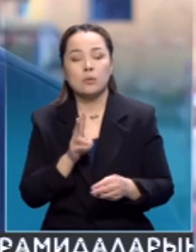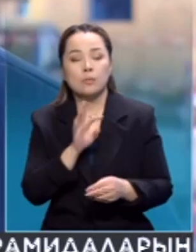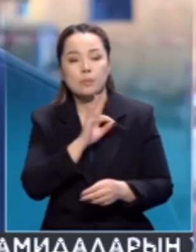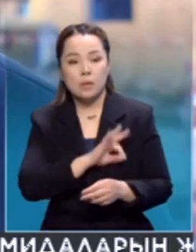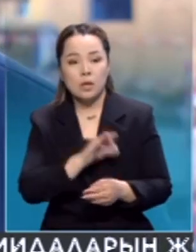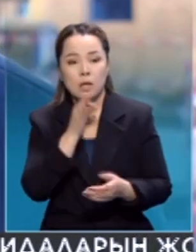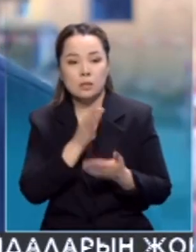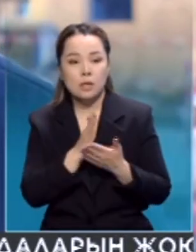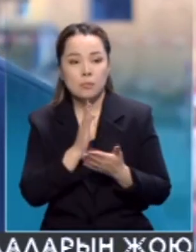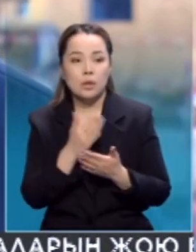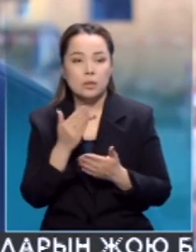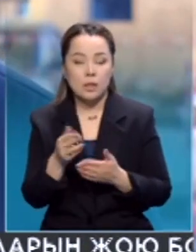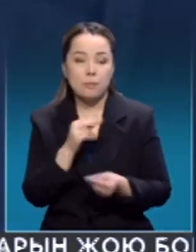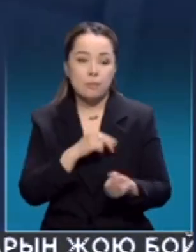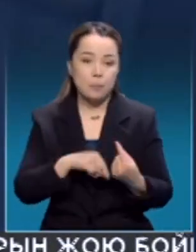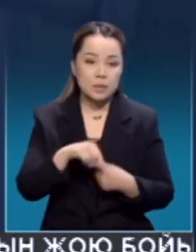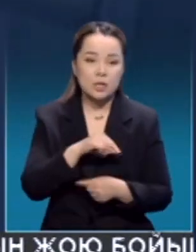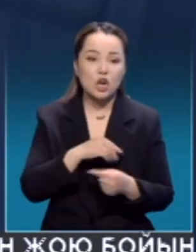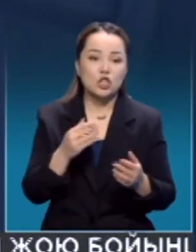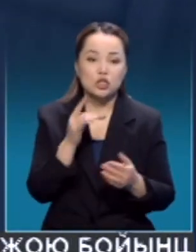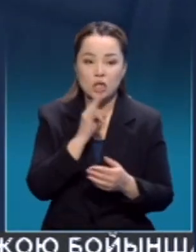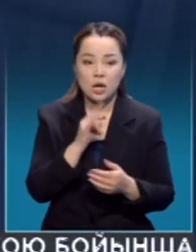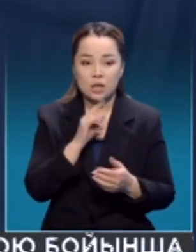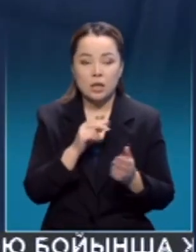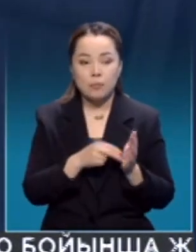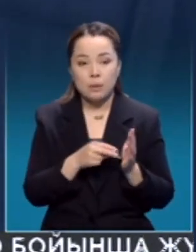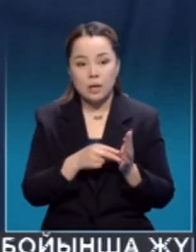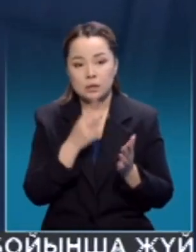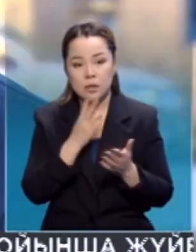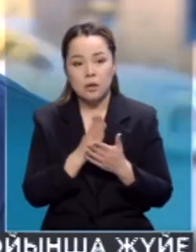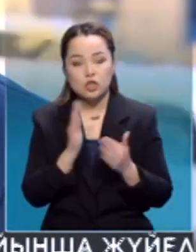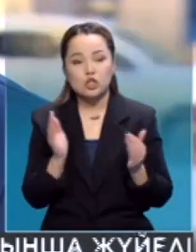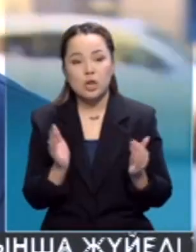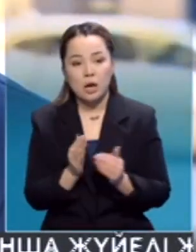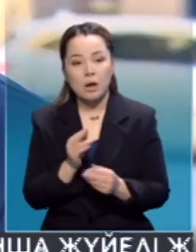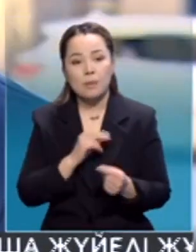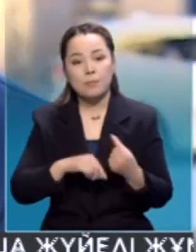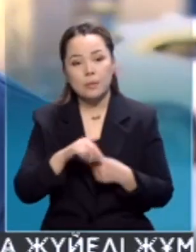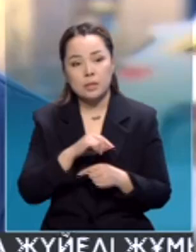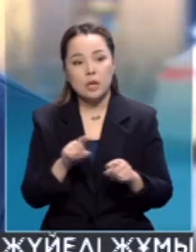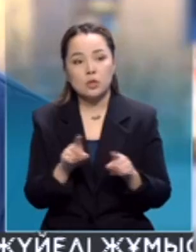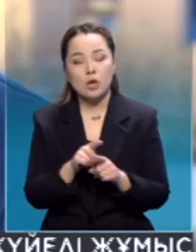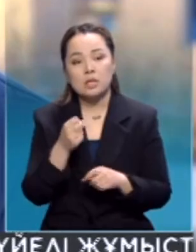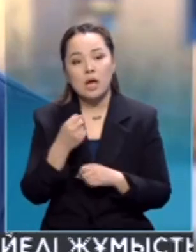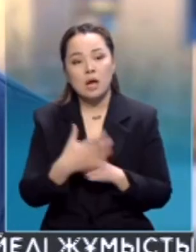Бұл дизель отыны ол бизнестің жаңармайы. Біздің шағын жаңармай бекет